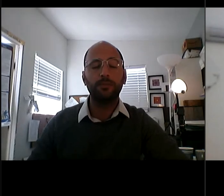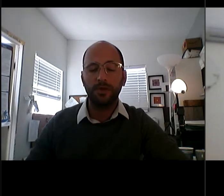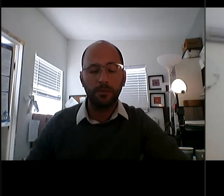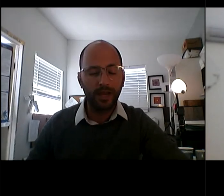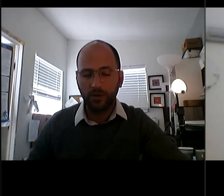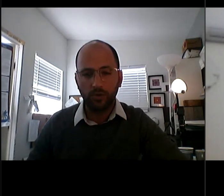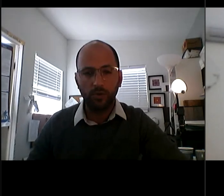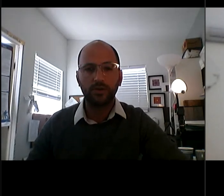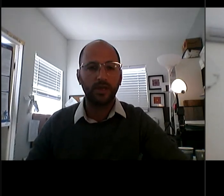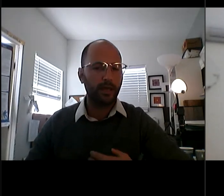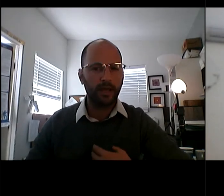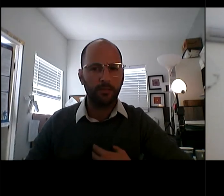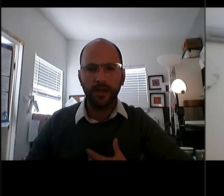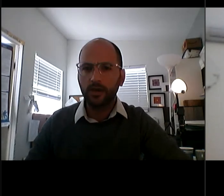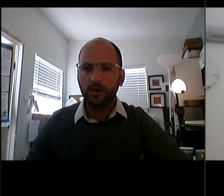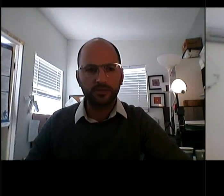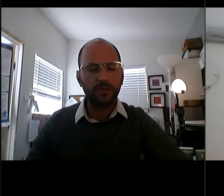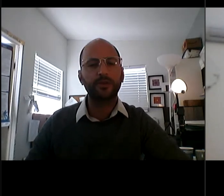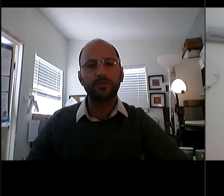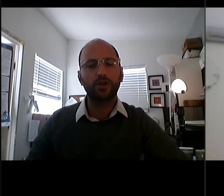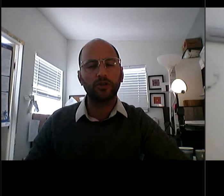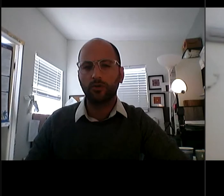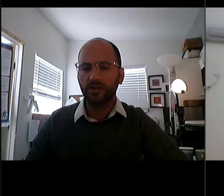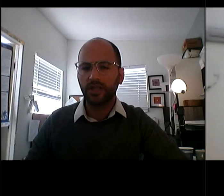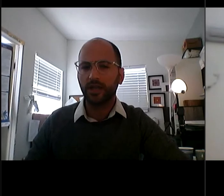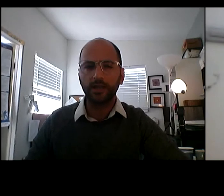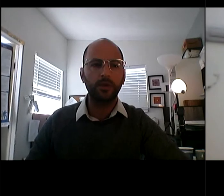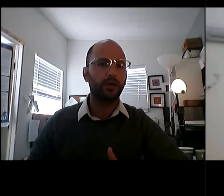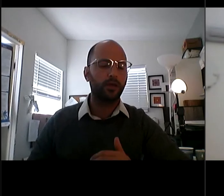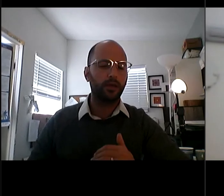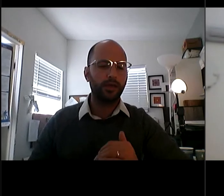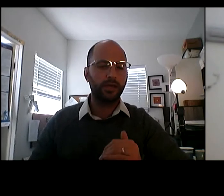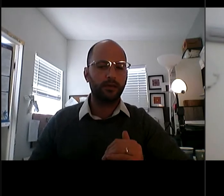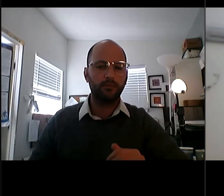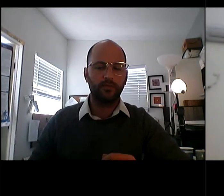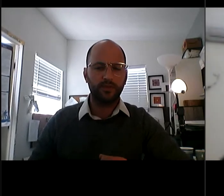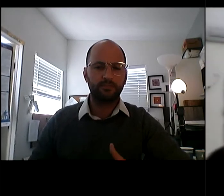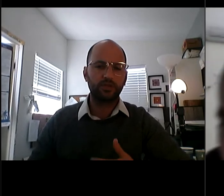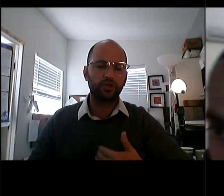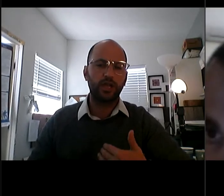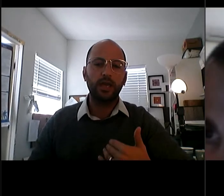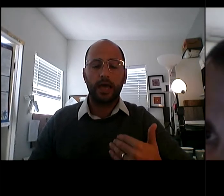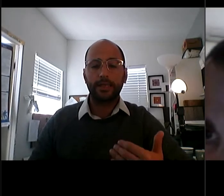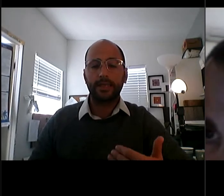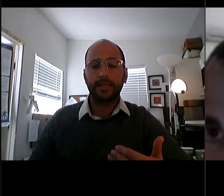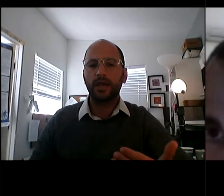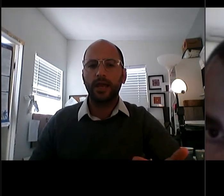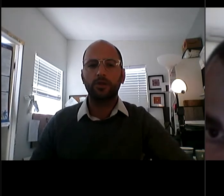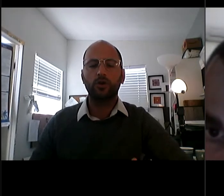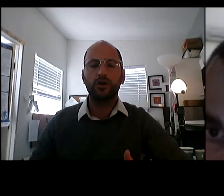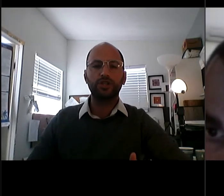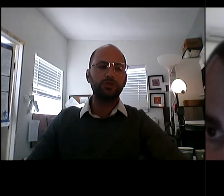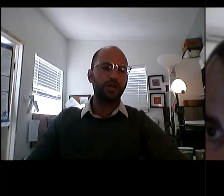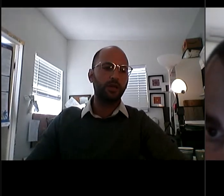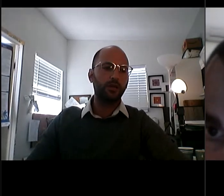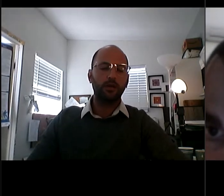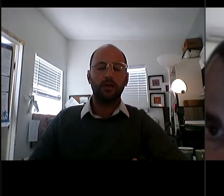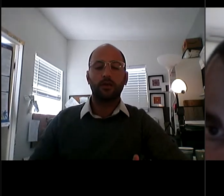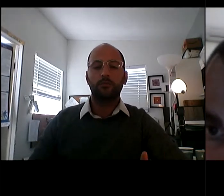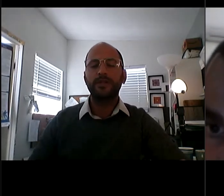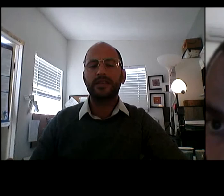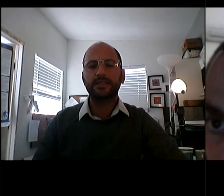לא. אפשר לעשות נדלן במלא מקומות, גם אני כל הזמן מחפש משקעות במקומות אחרים, וזה משהו שאתם בכלל, בתור